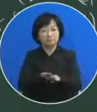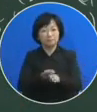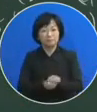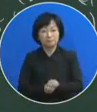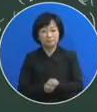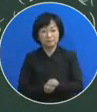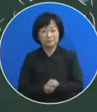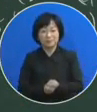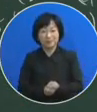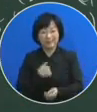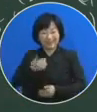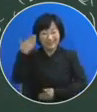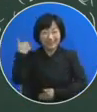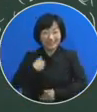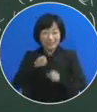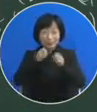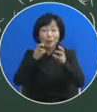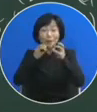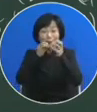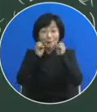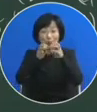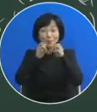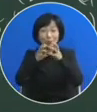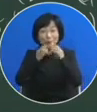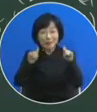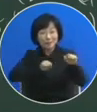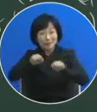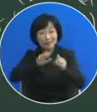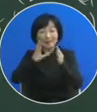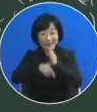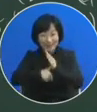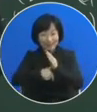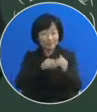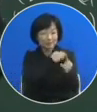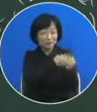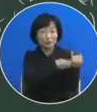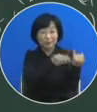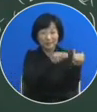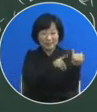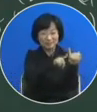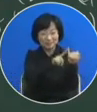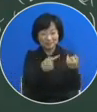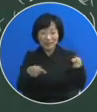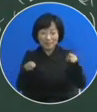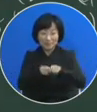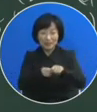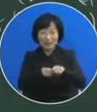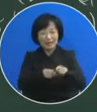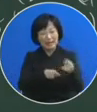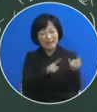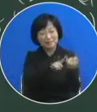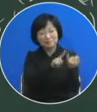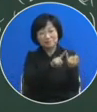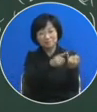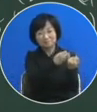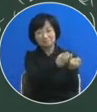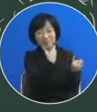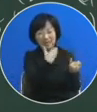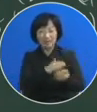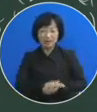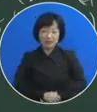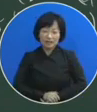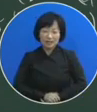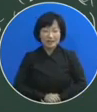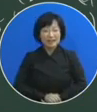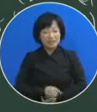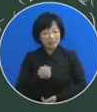이제 내 전도사 되니까 같이 전도했거든요. And so now the senior deaconess, it was when I was an assistant pastor and we used to evangelize together. 아마 우리 남편이 전도사님 얘기는